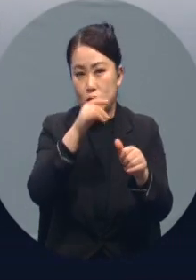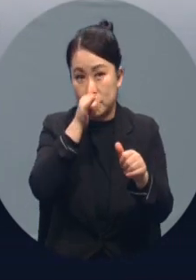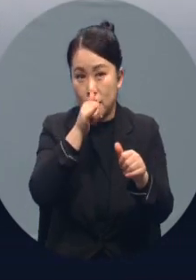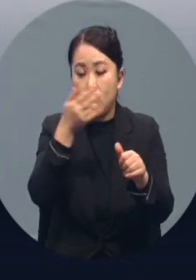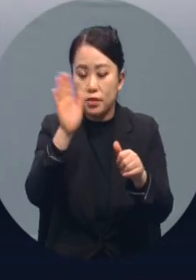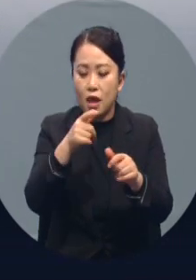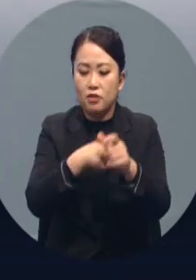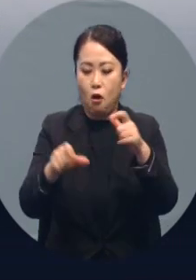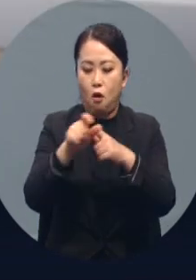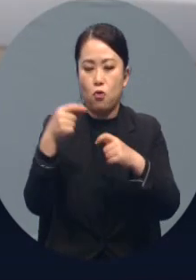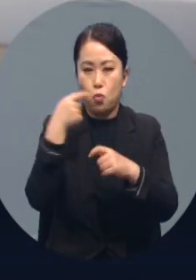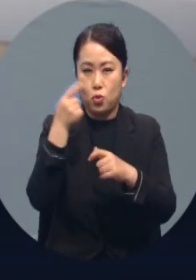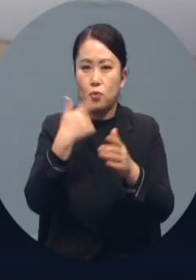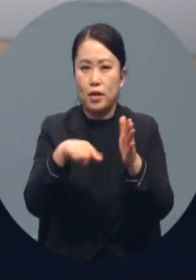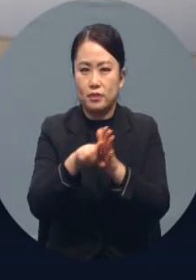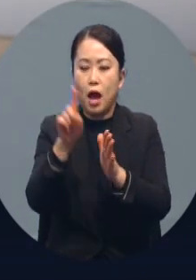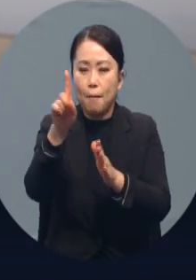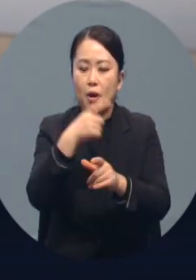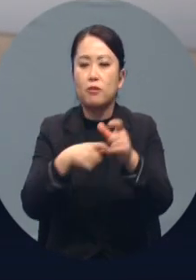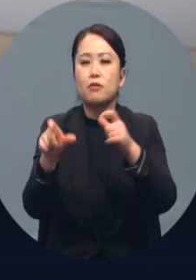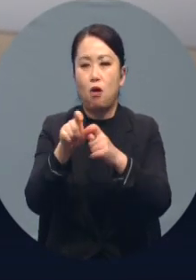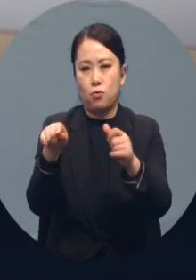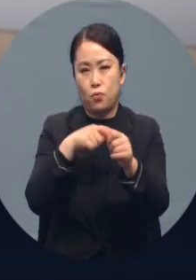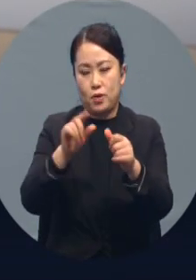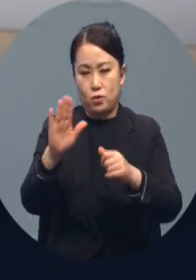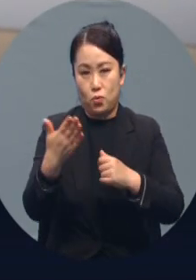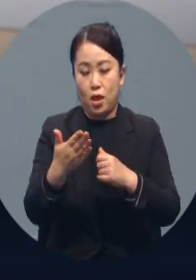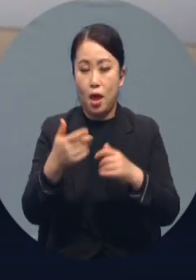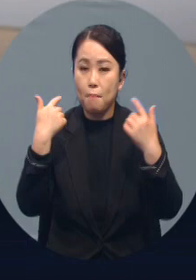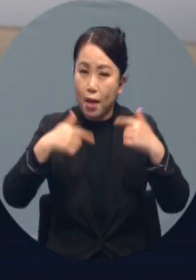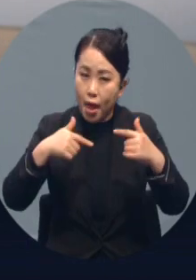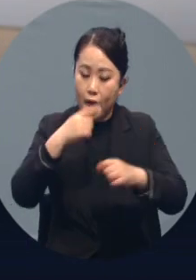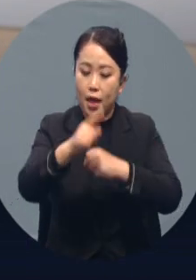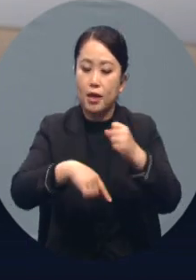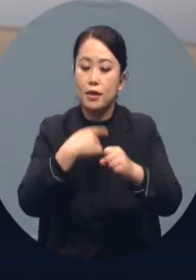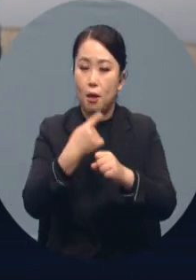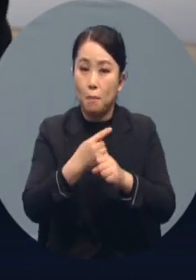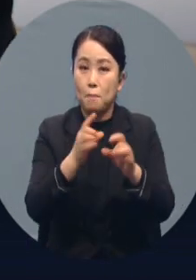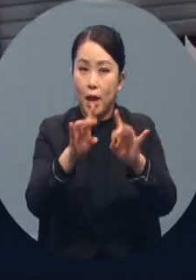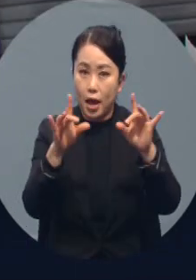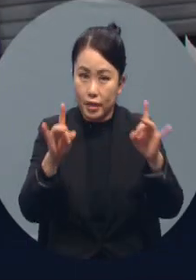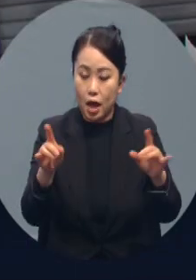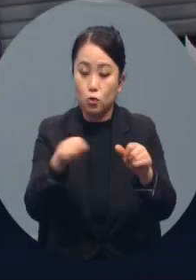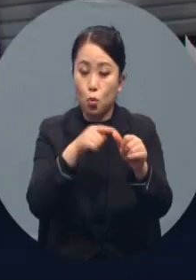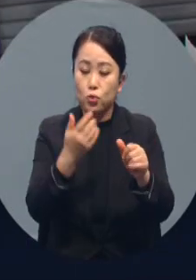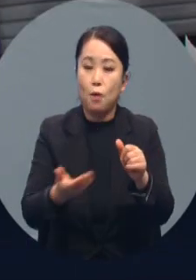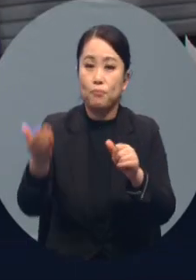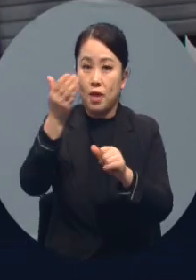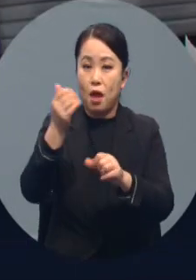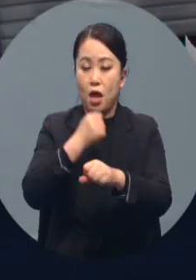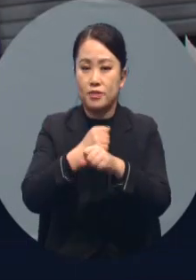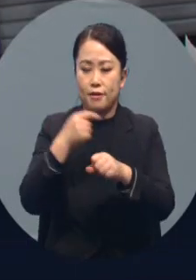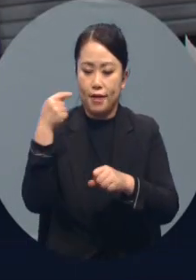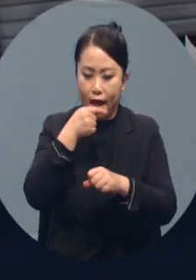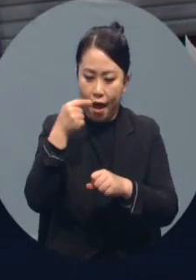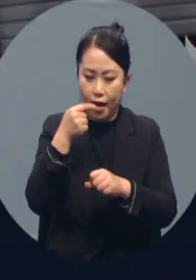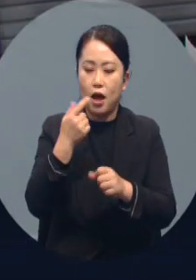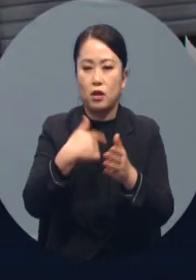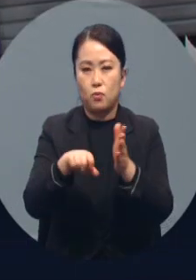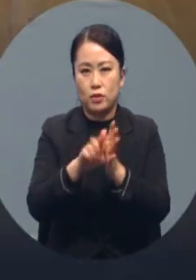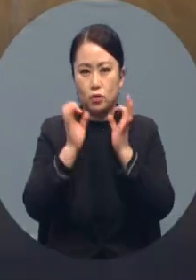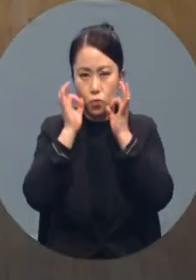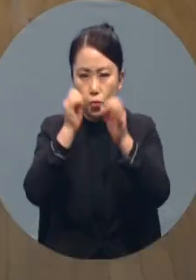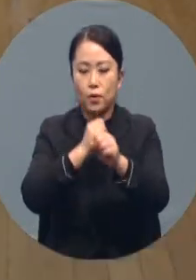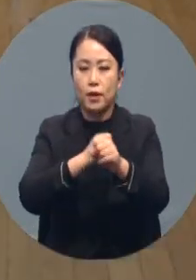하기 위해서 교육을 하게 되었습니다. 매년 이 교육에 대한 부분을 업데이트하여 해마다 더 강화할 수 있도록 노력하도록